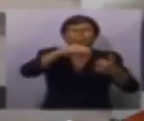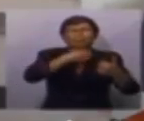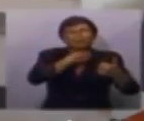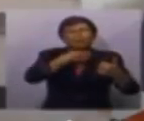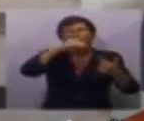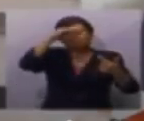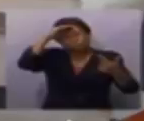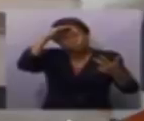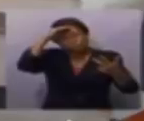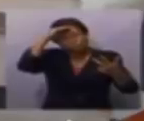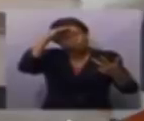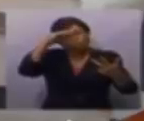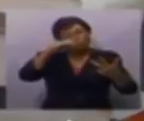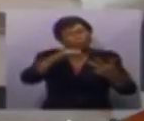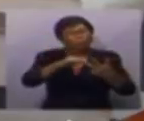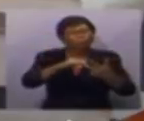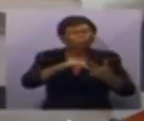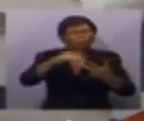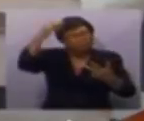berlaku